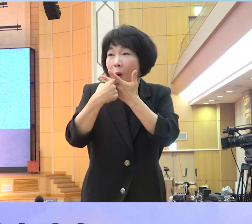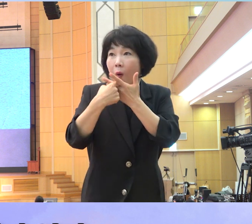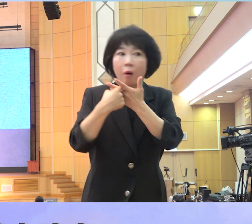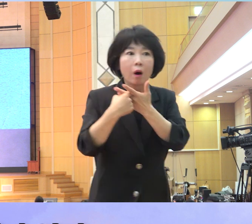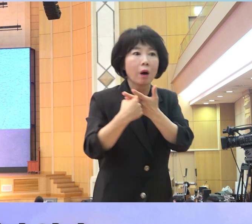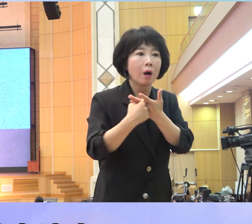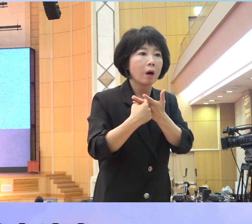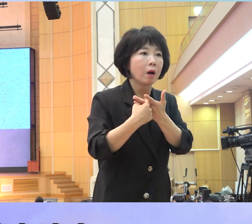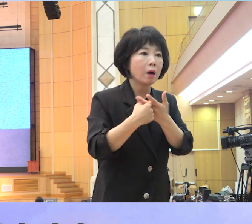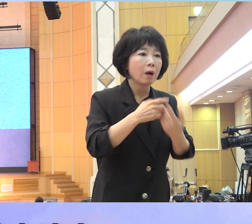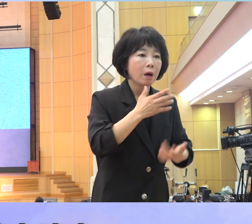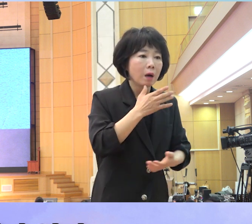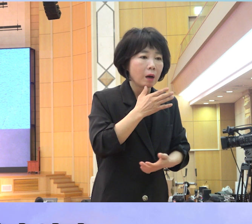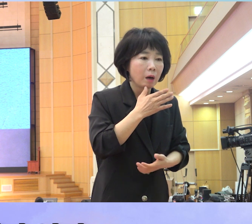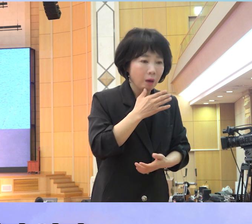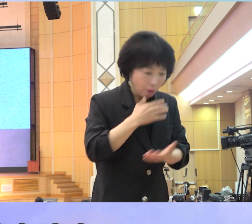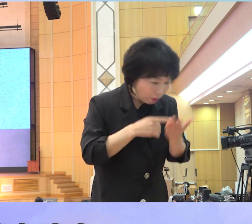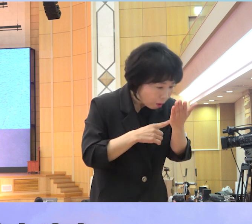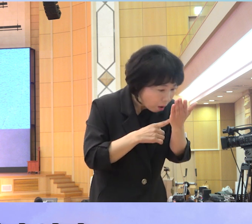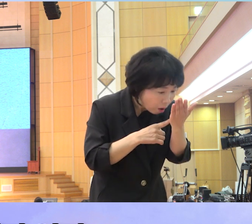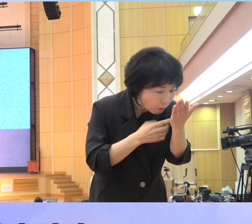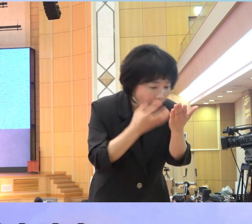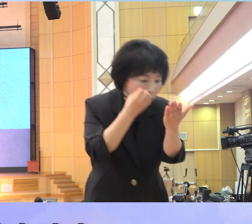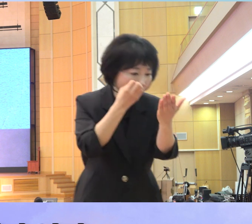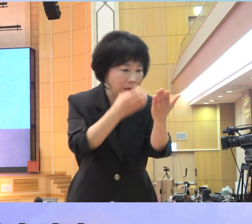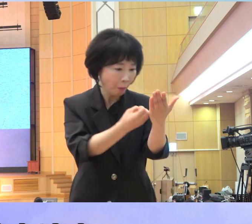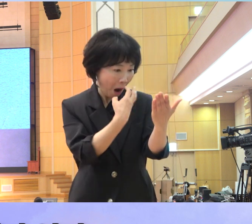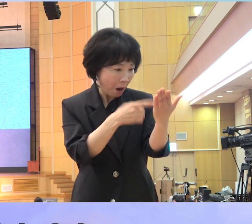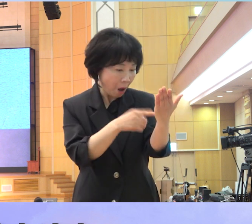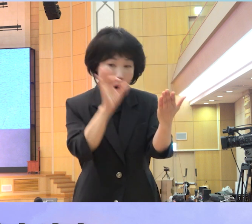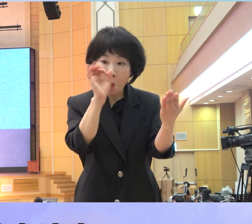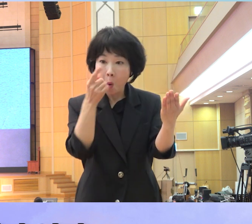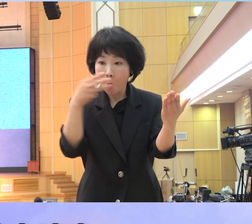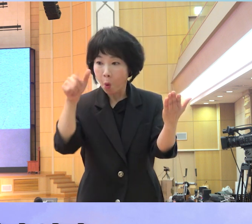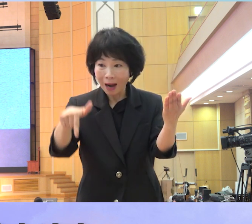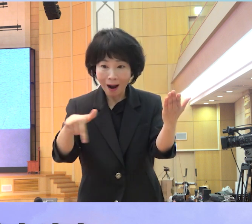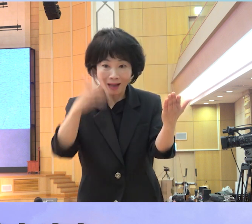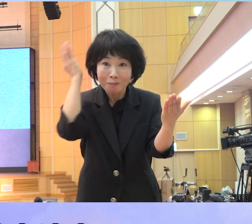야, 오락을 행치 아니하고 오락을 굳이